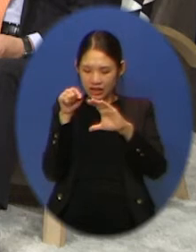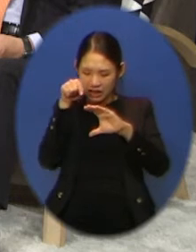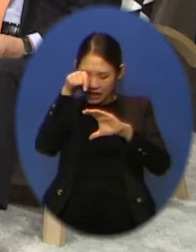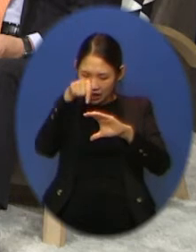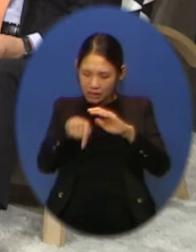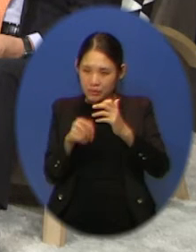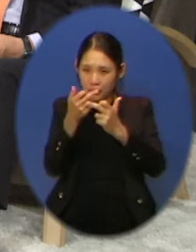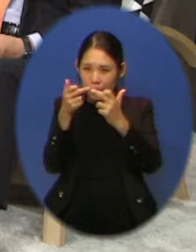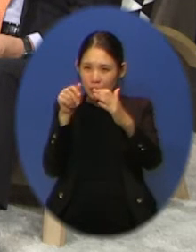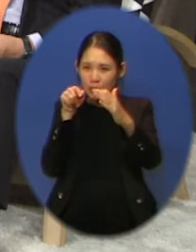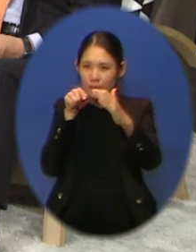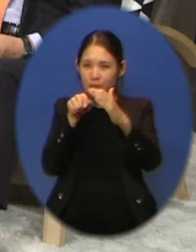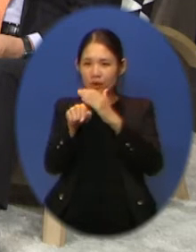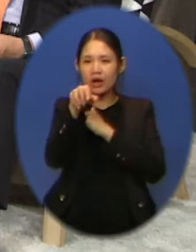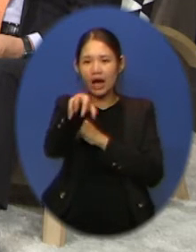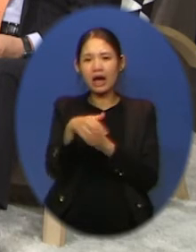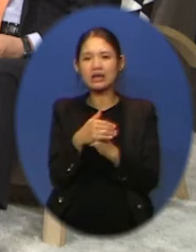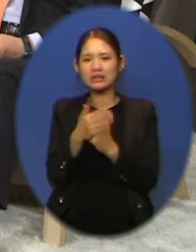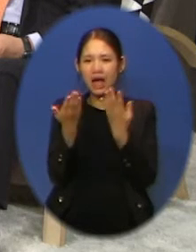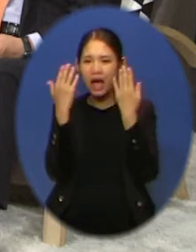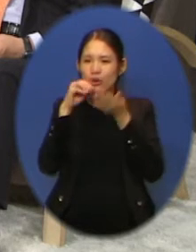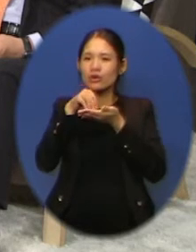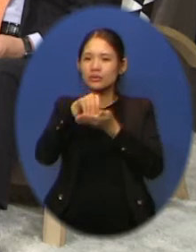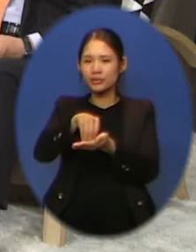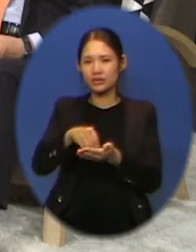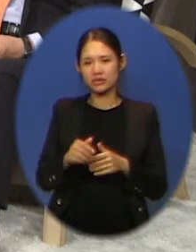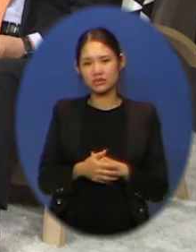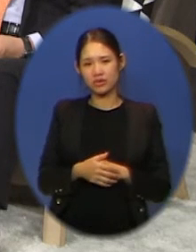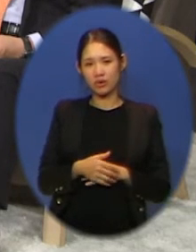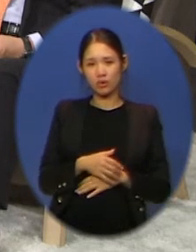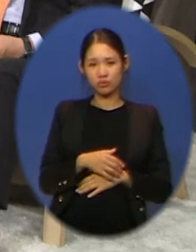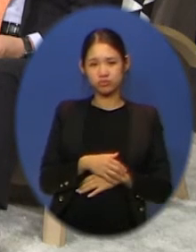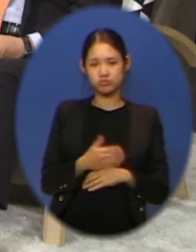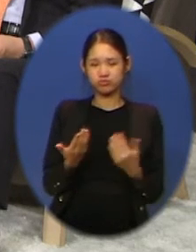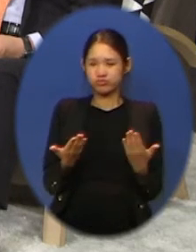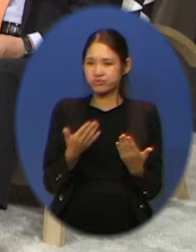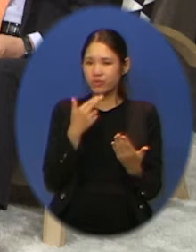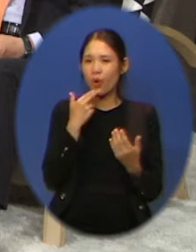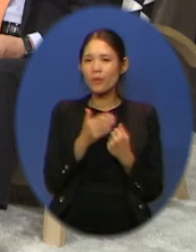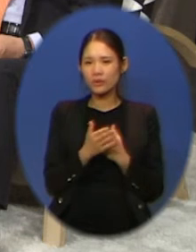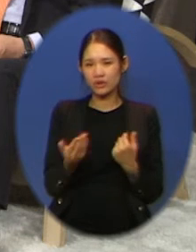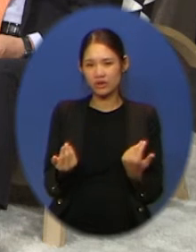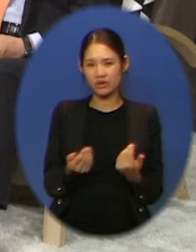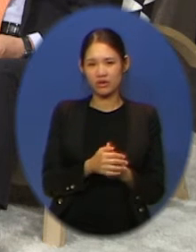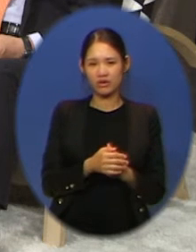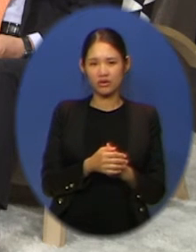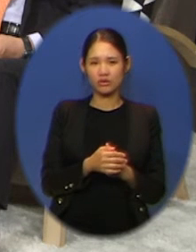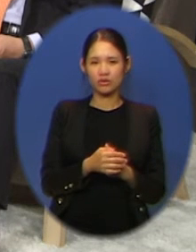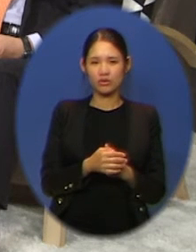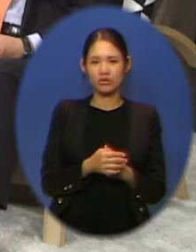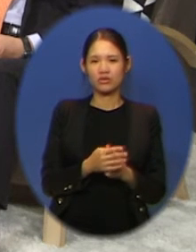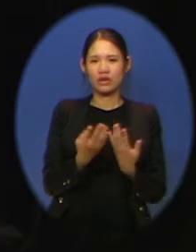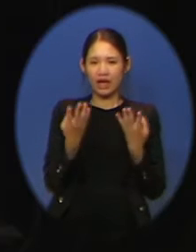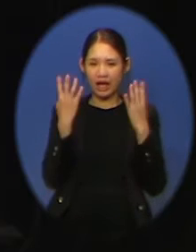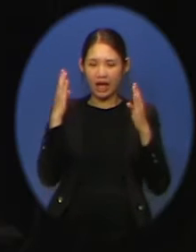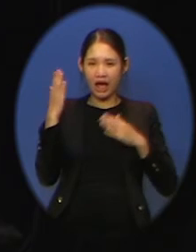왜냐 뭐가 있어야죠. 그 거기다가 했더니 유학생이 또 처음이라네.